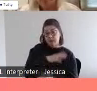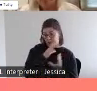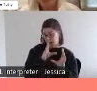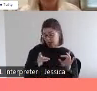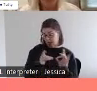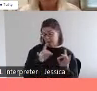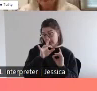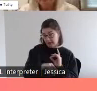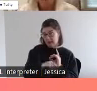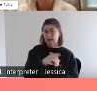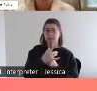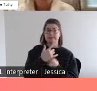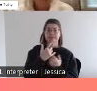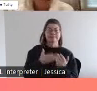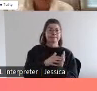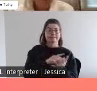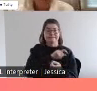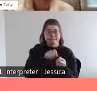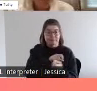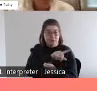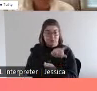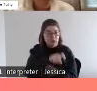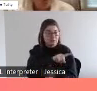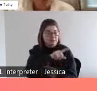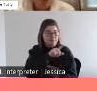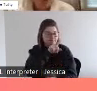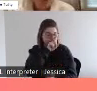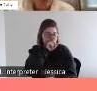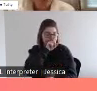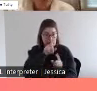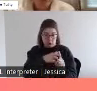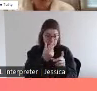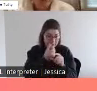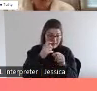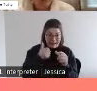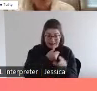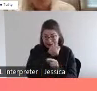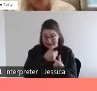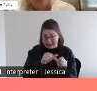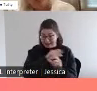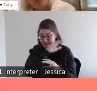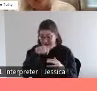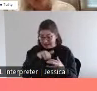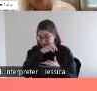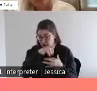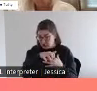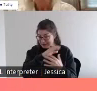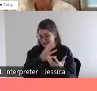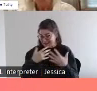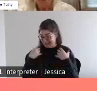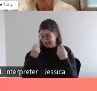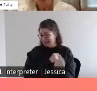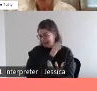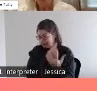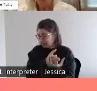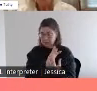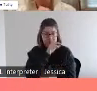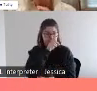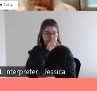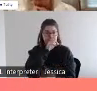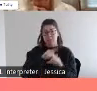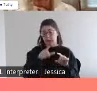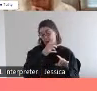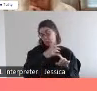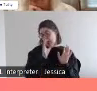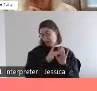19 femmes ont évoqué la question. Encore une fois, nous n'avions pas de questions spécifiques à la WC en matière